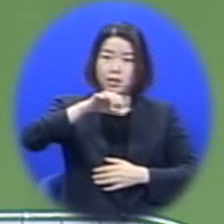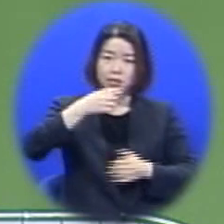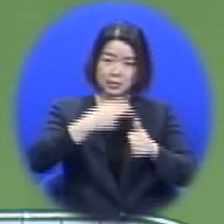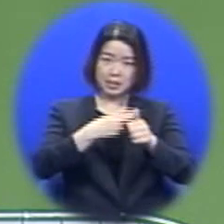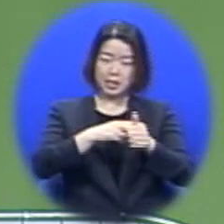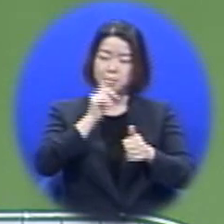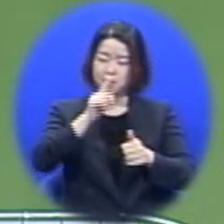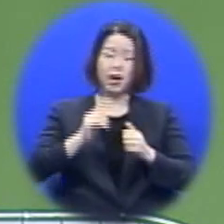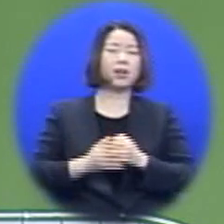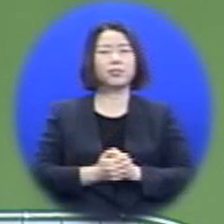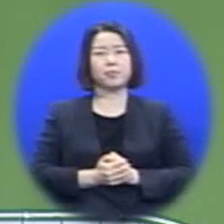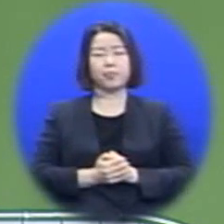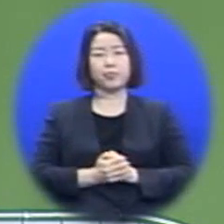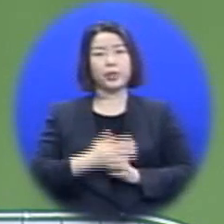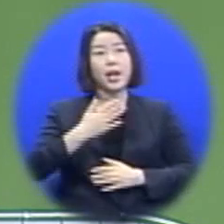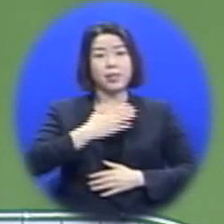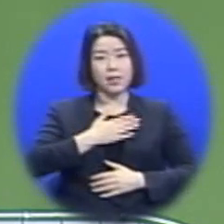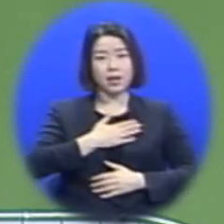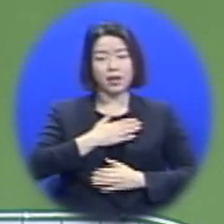말했어요.